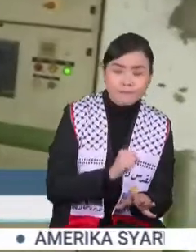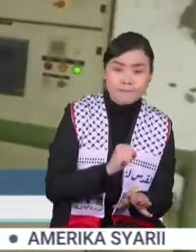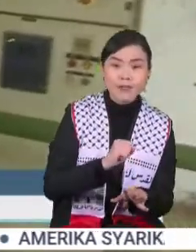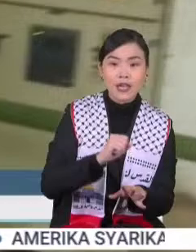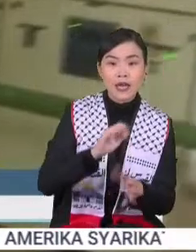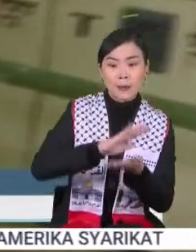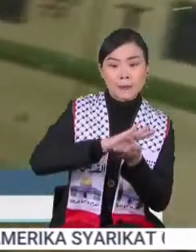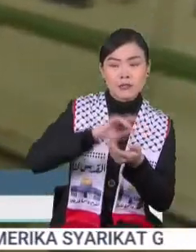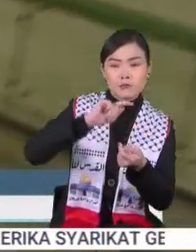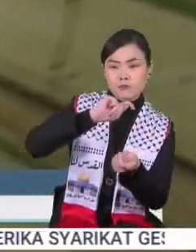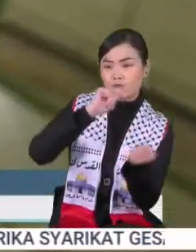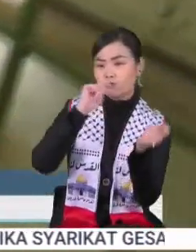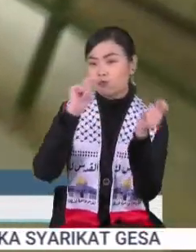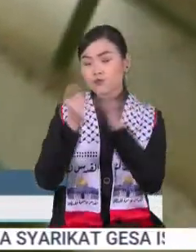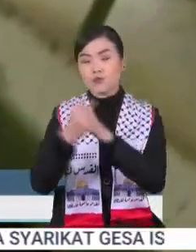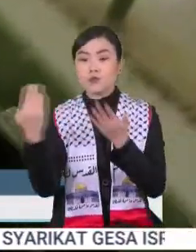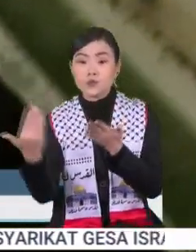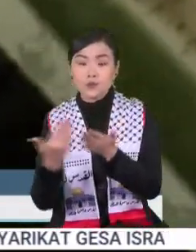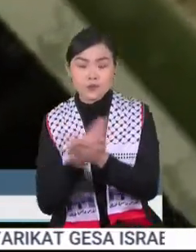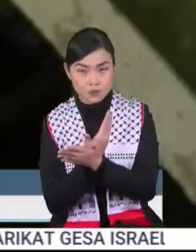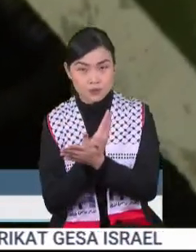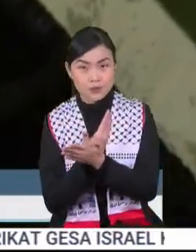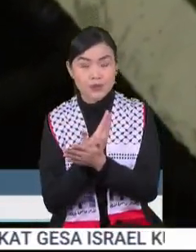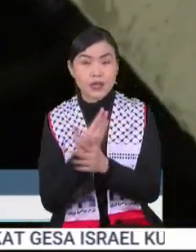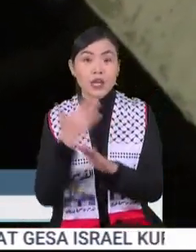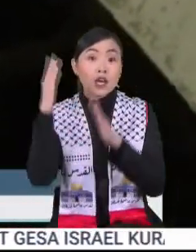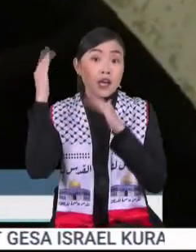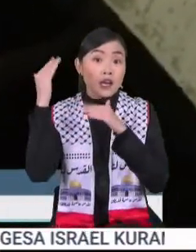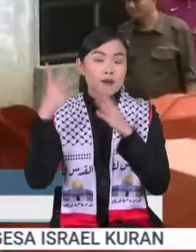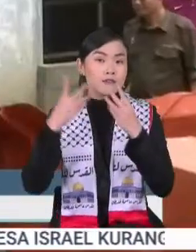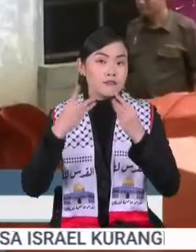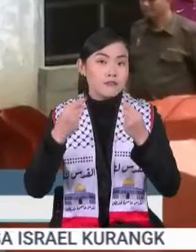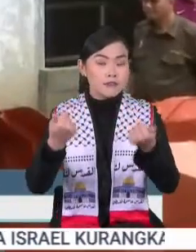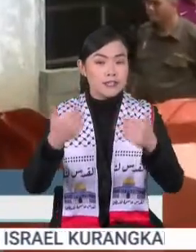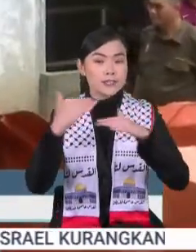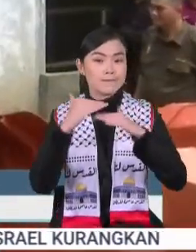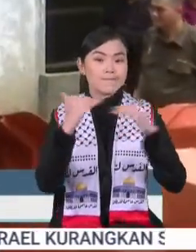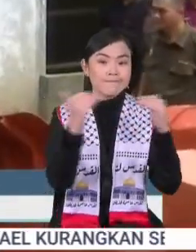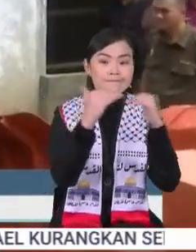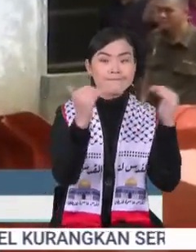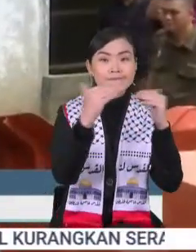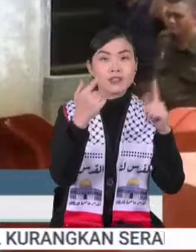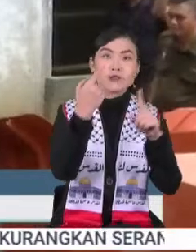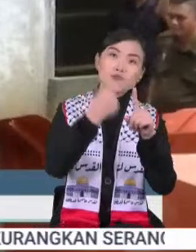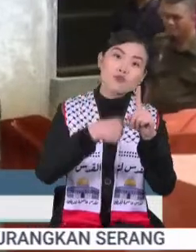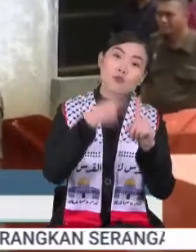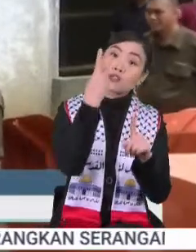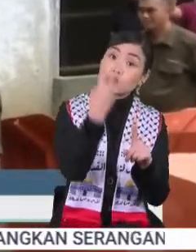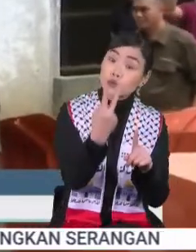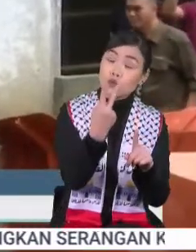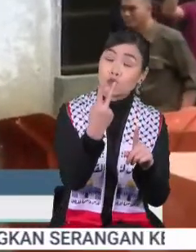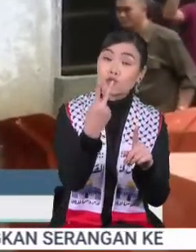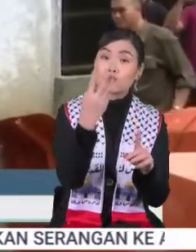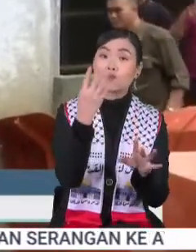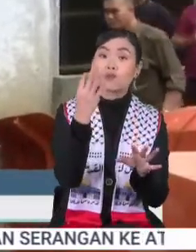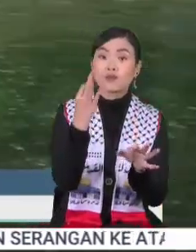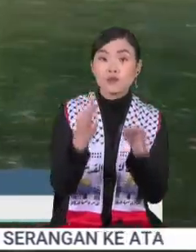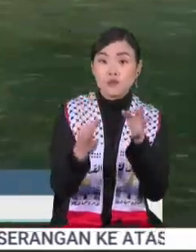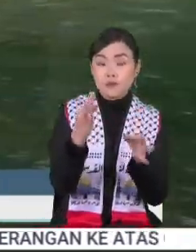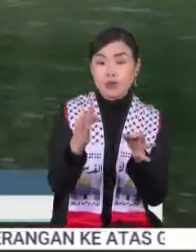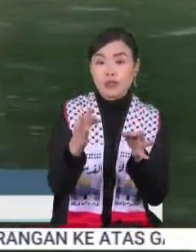sepatutnya jadi kerja-kerja ini sedang berjalan dan dijangka siap berperingkat dalam bulan Februari sekiranya